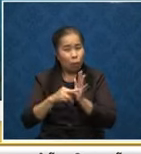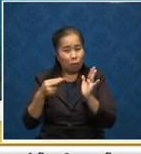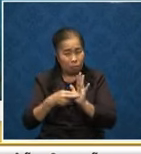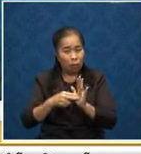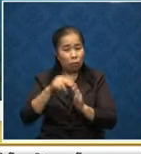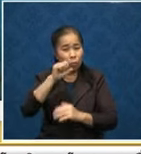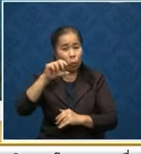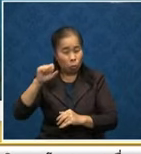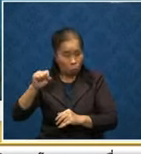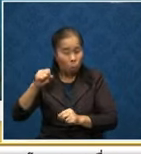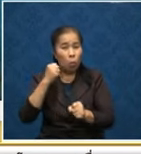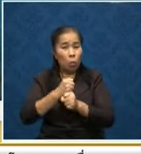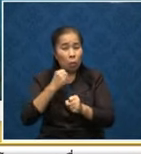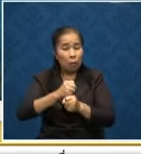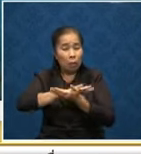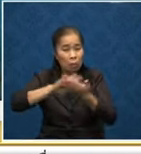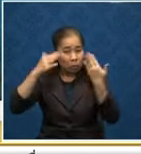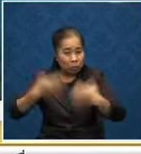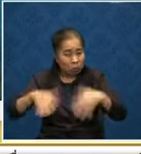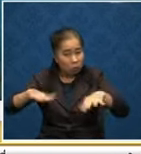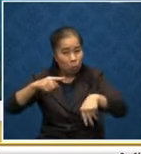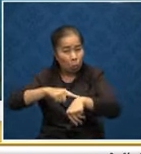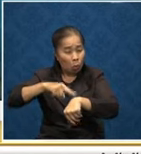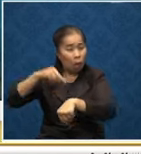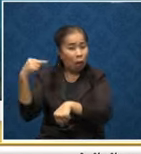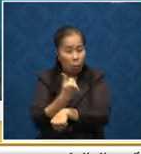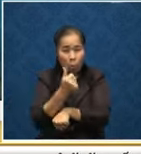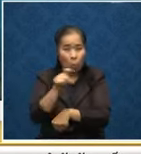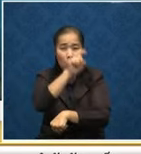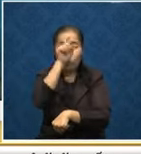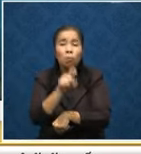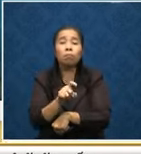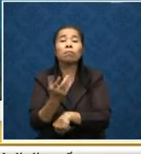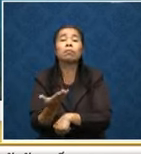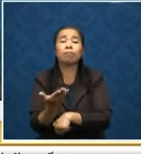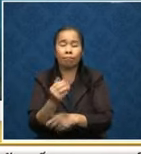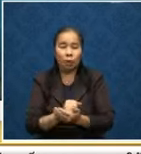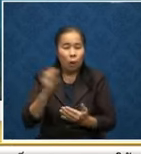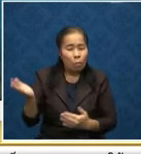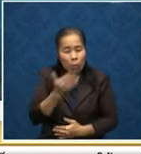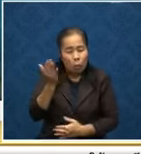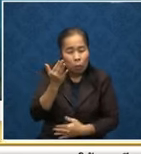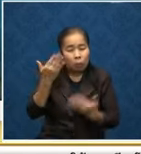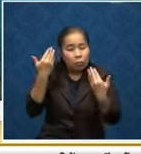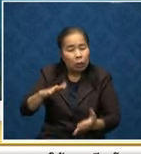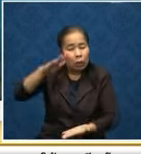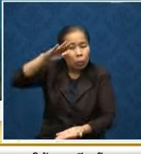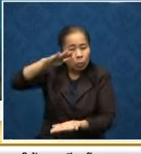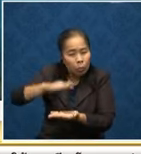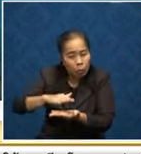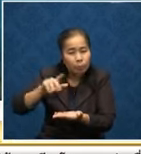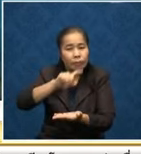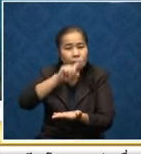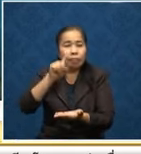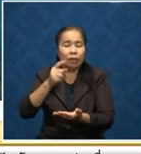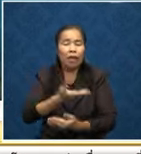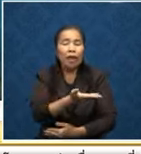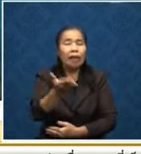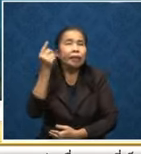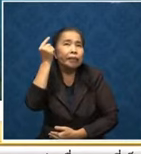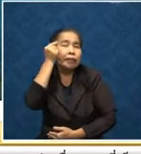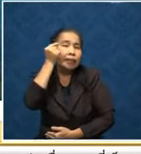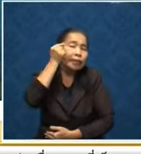หมายที่เป็นประโยชน์ต่อพี่น้องประชาชนได้ทันหรือเปล่านะครับอันนี้ก็เป็นข้อมูลการประกอบการตัดสินใจของเพื่อนสมาชิกทุก